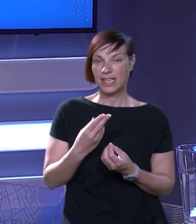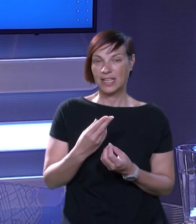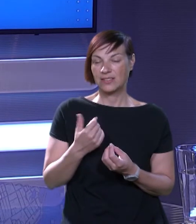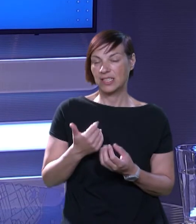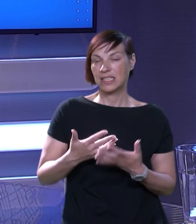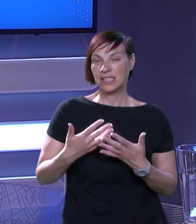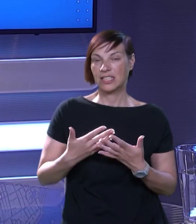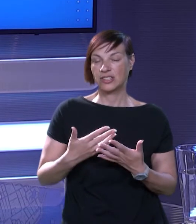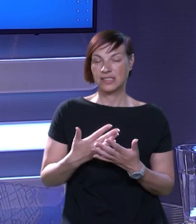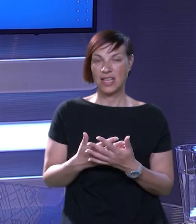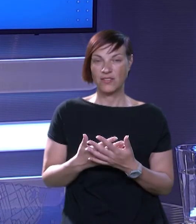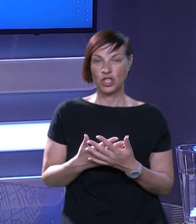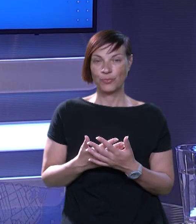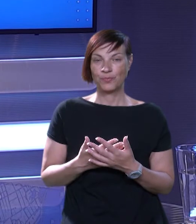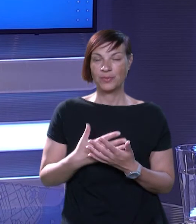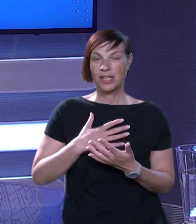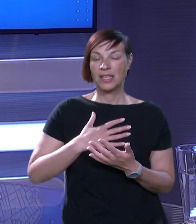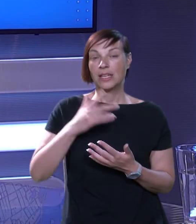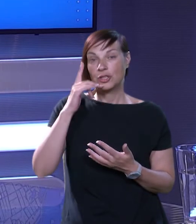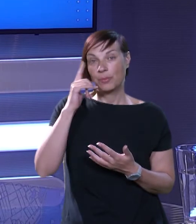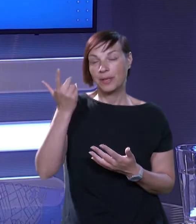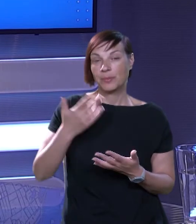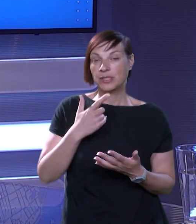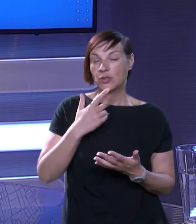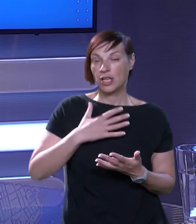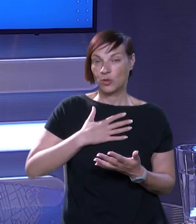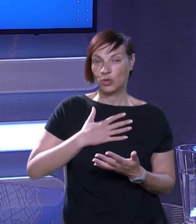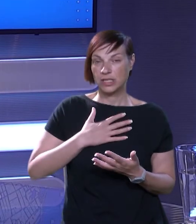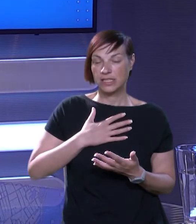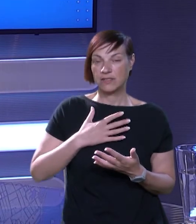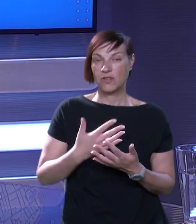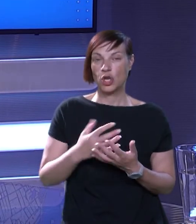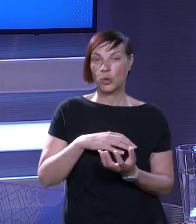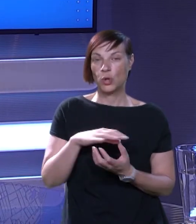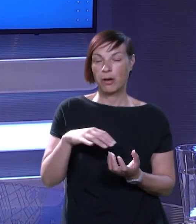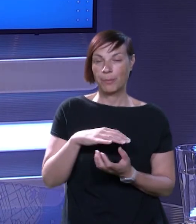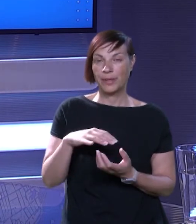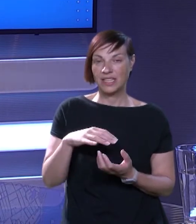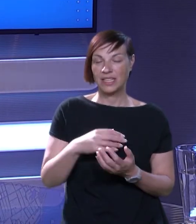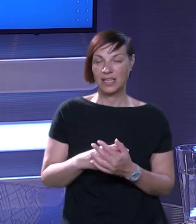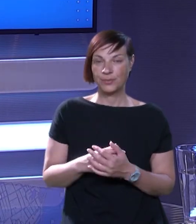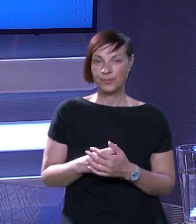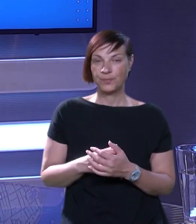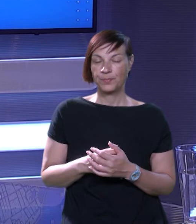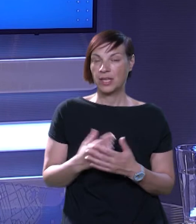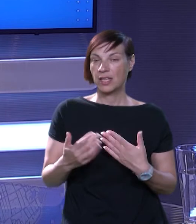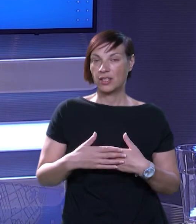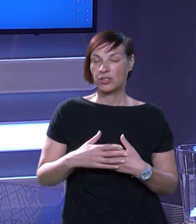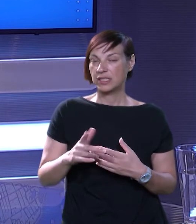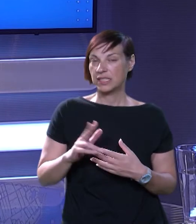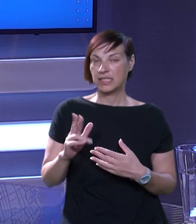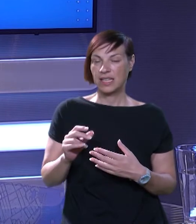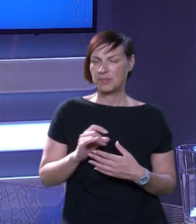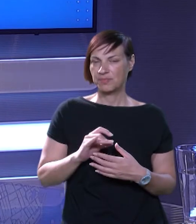kreativni na jedan jednostavan način. Ono, ja to prepoznajem kao neku svoju obitelj. Kod njih